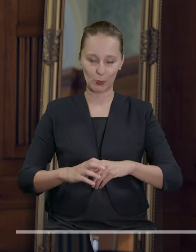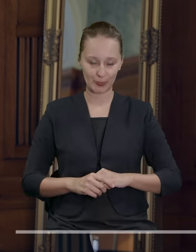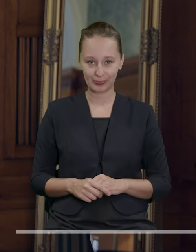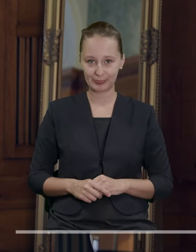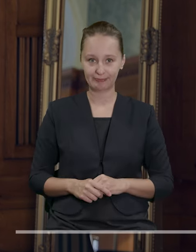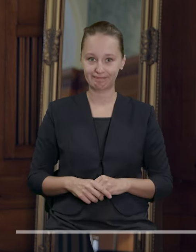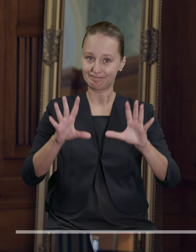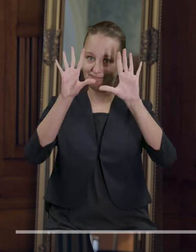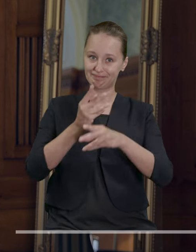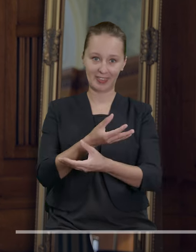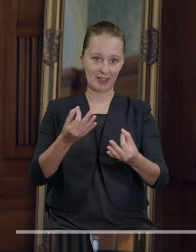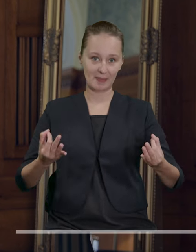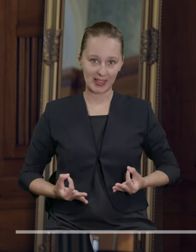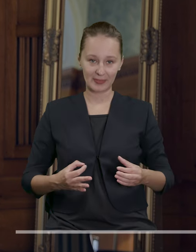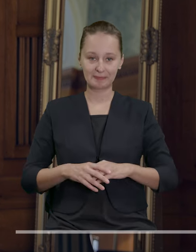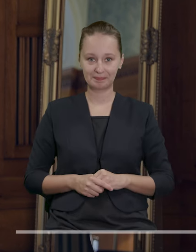Proszę Państwa,